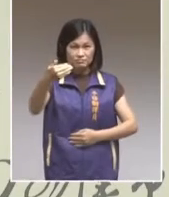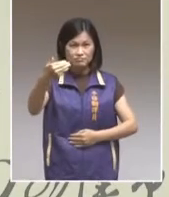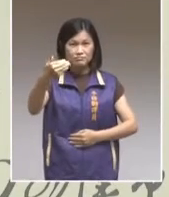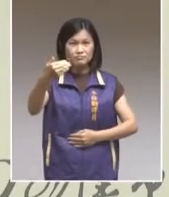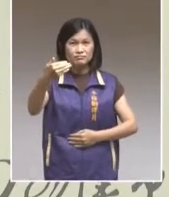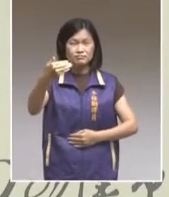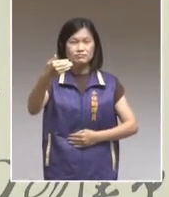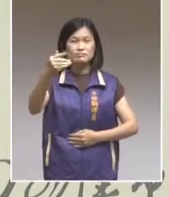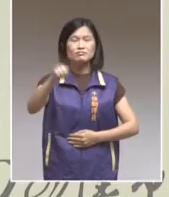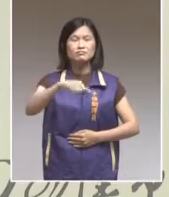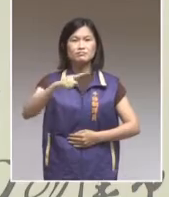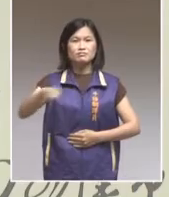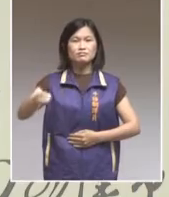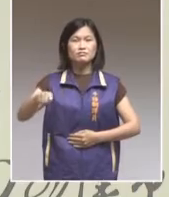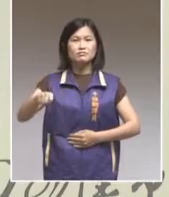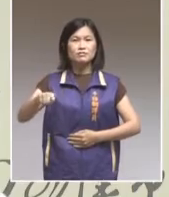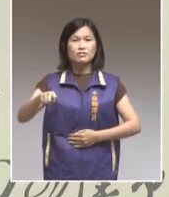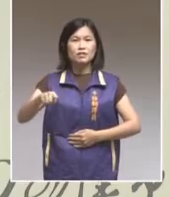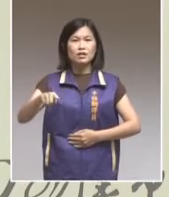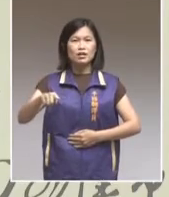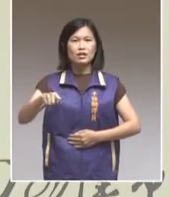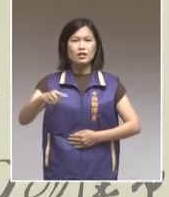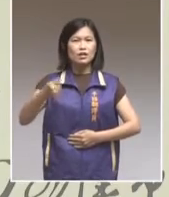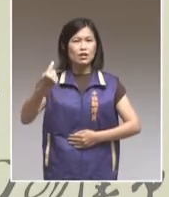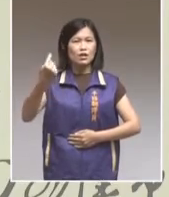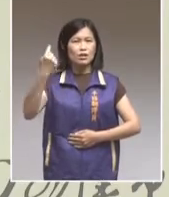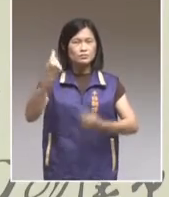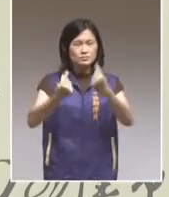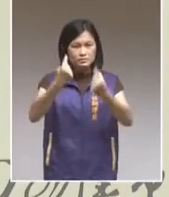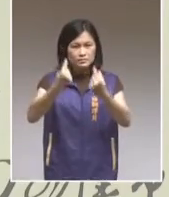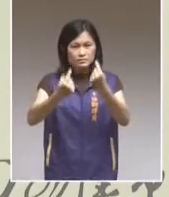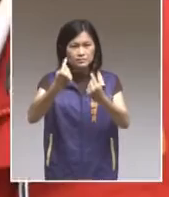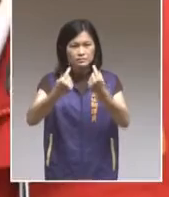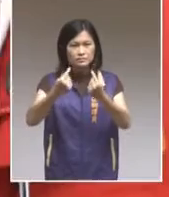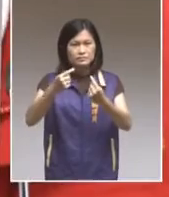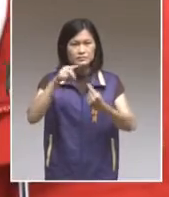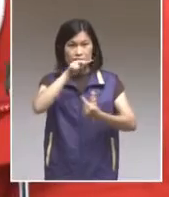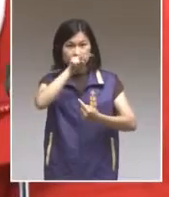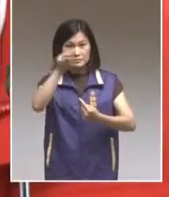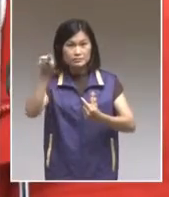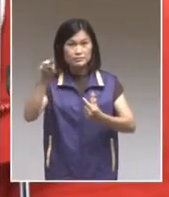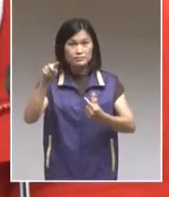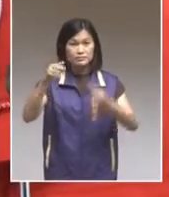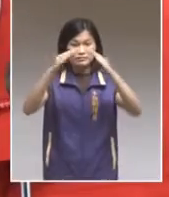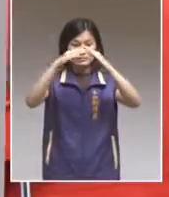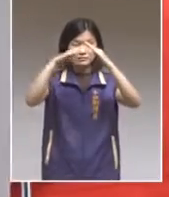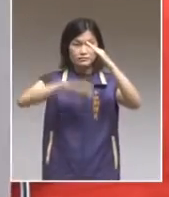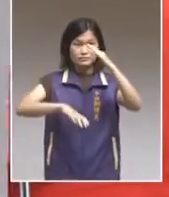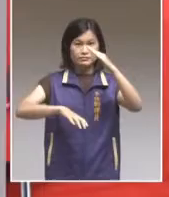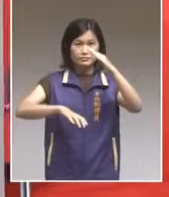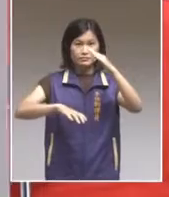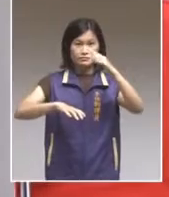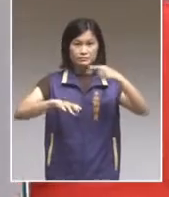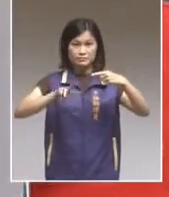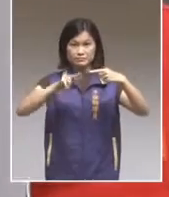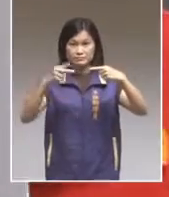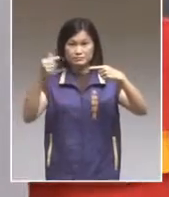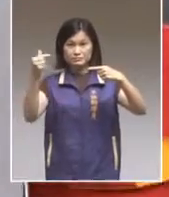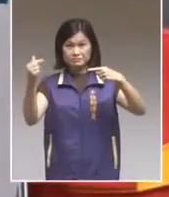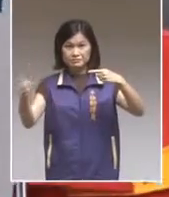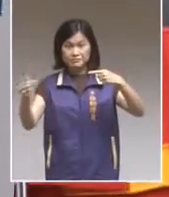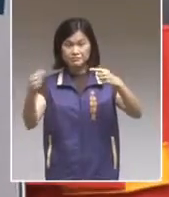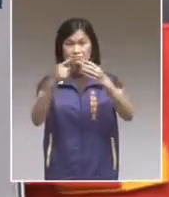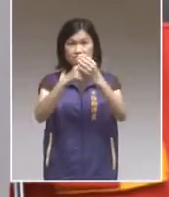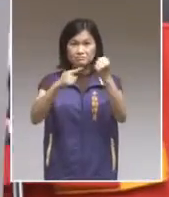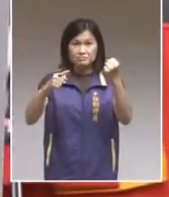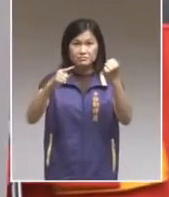个案，那相对来讲，各位可以很清楚看得到说我们居隔的阴转阳的个案总